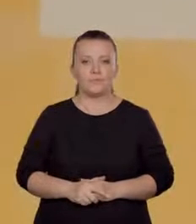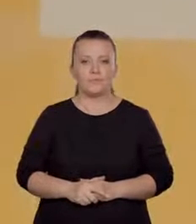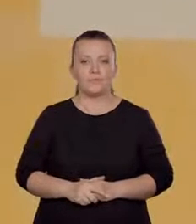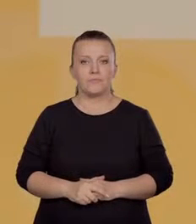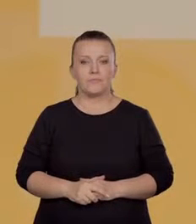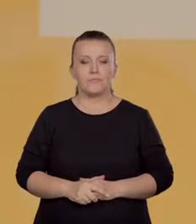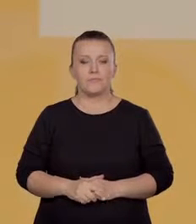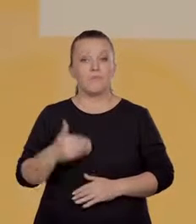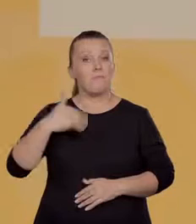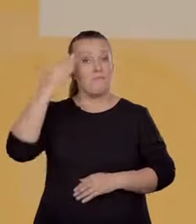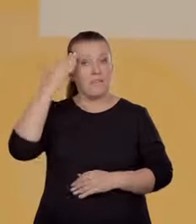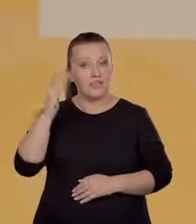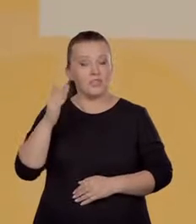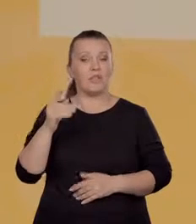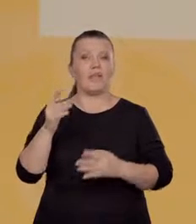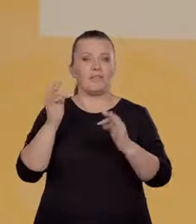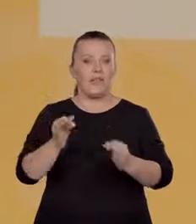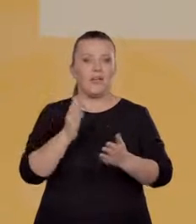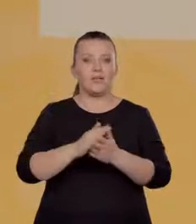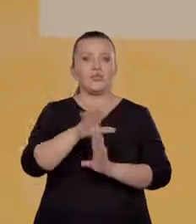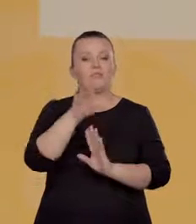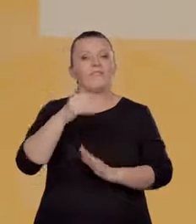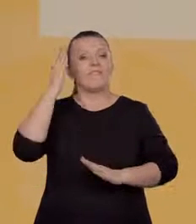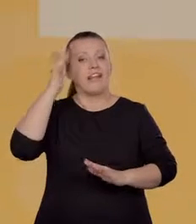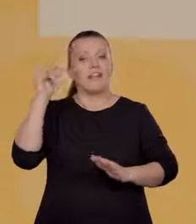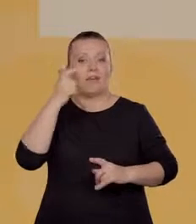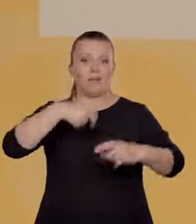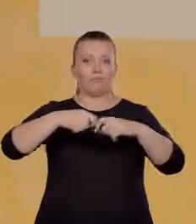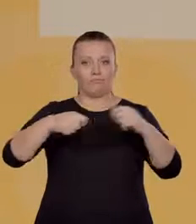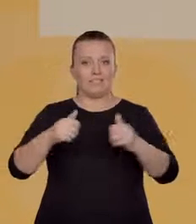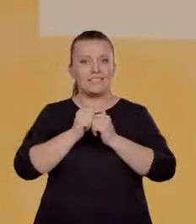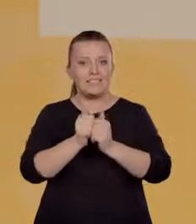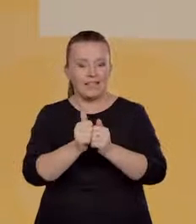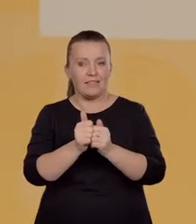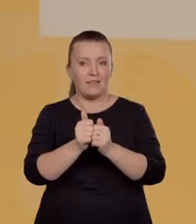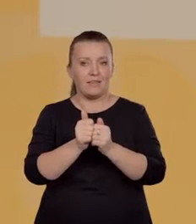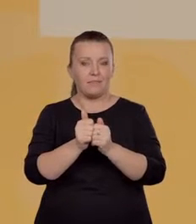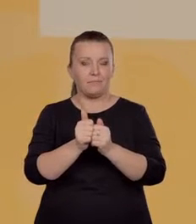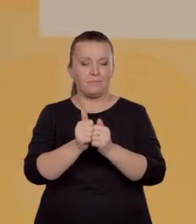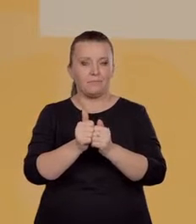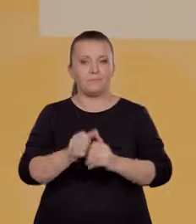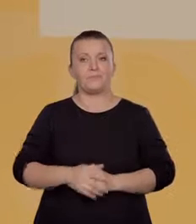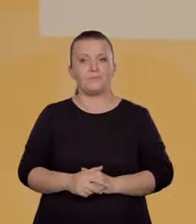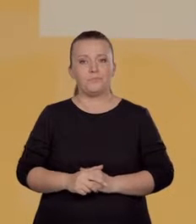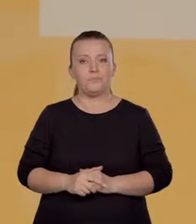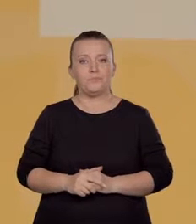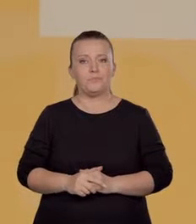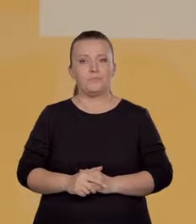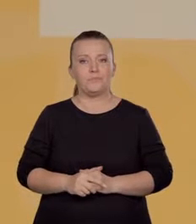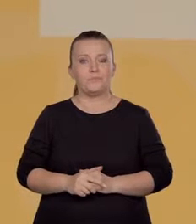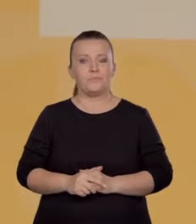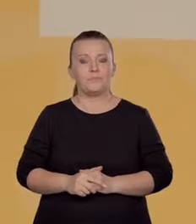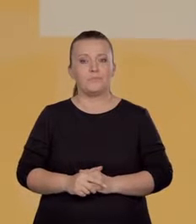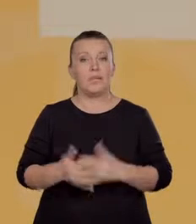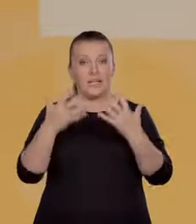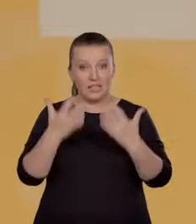Mam nadzieję, że jest już dla Was jasne, jak poprawnie rozwiązać analizowane zadanie. Otrzymanie poprawnego wyniku